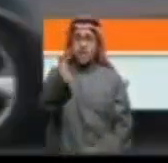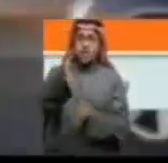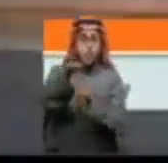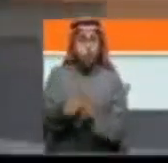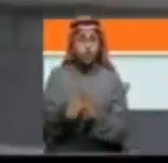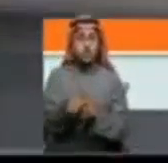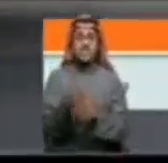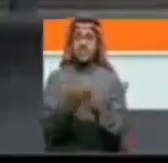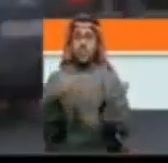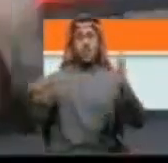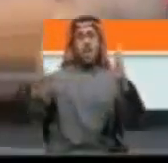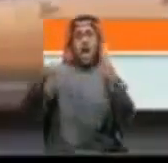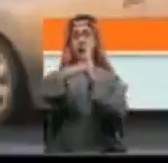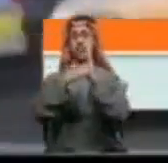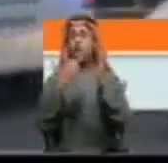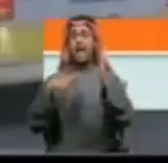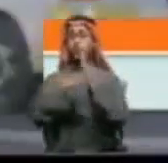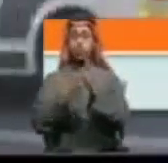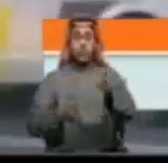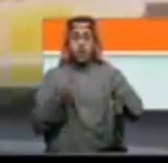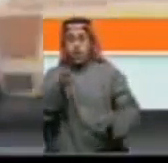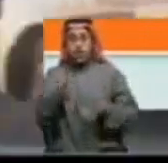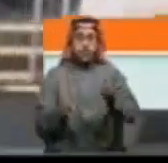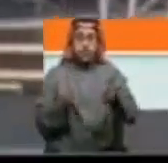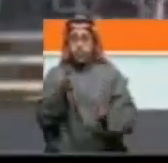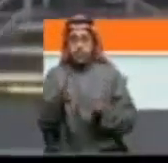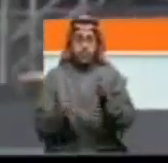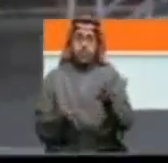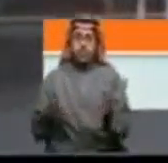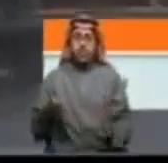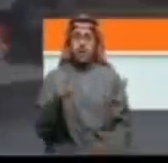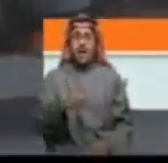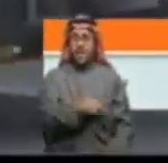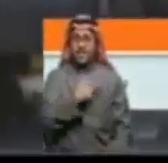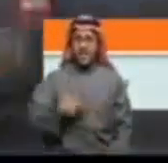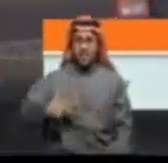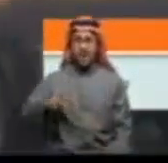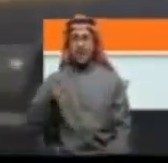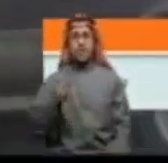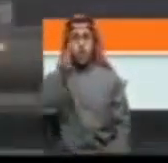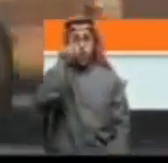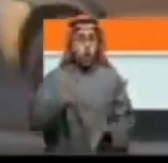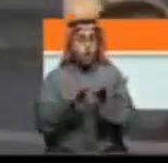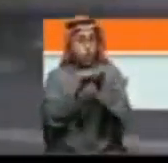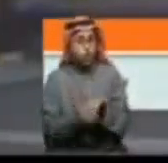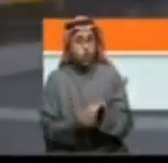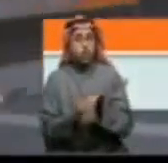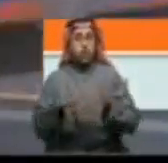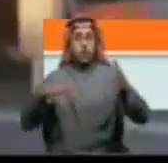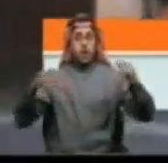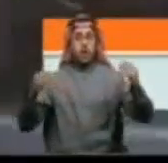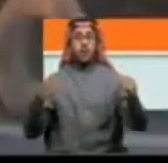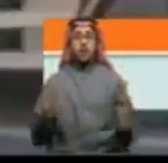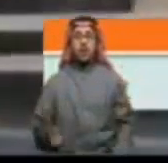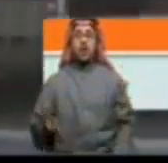حتفهم في حادث على جسر يربط 2 من الجزر الرئيسية بالدنمارك يوم الأربعاء، عندما اصطدم